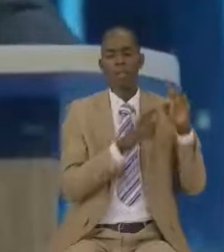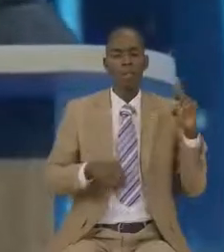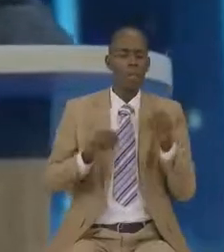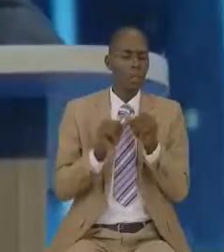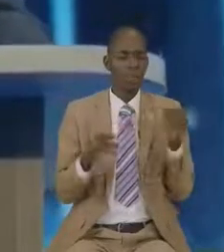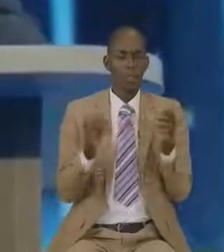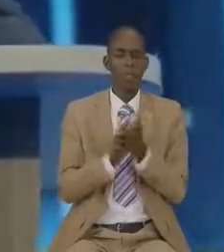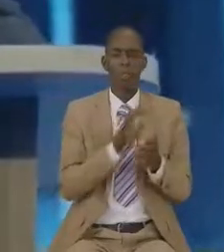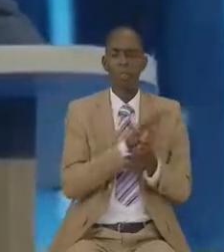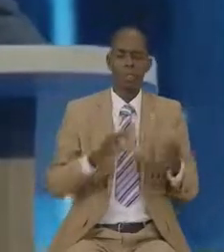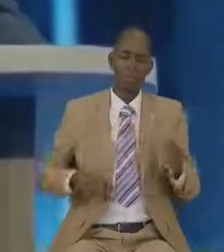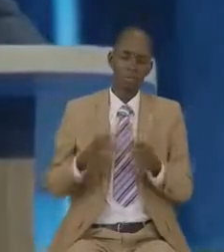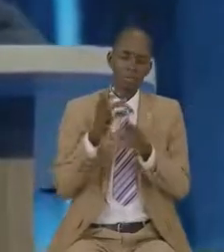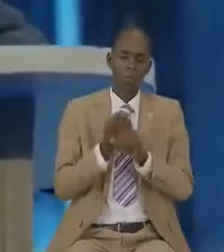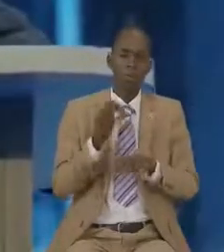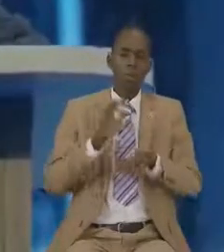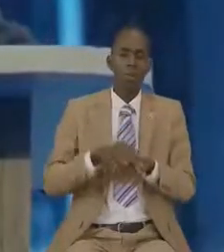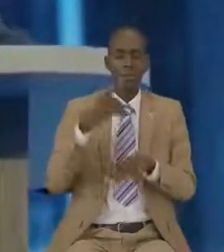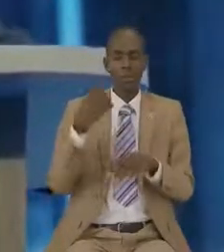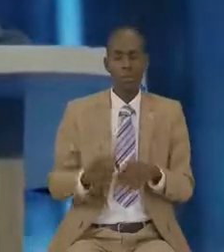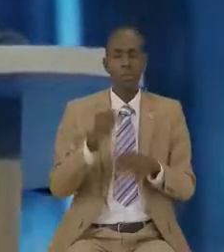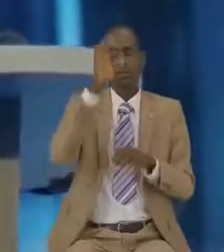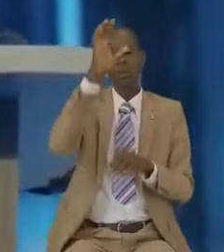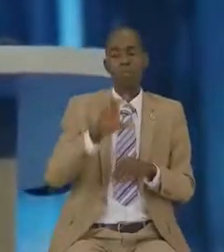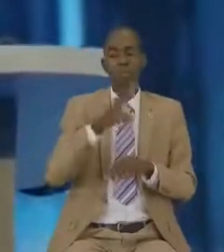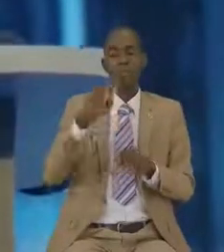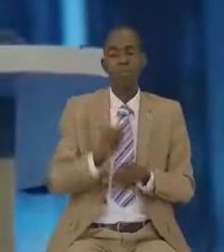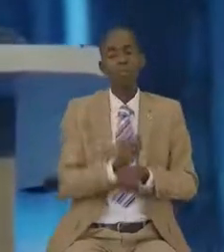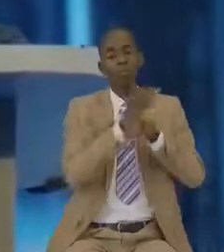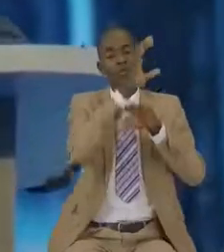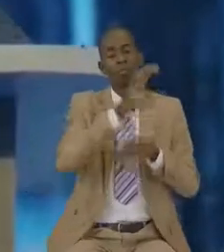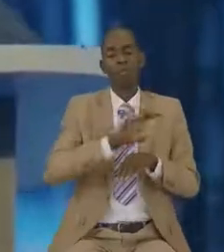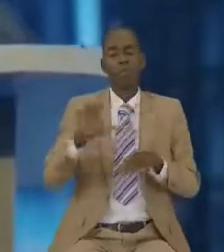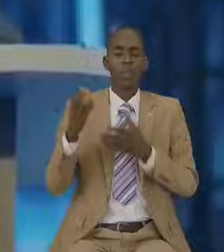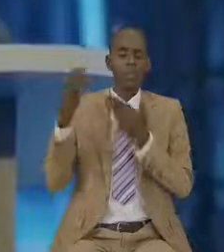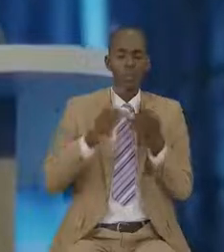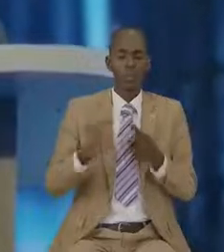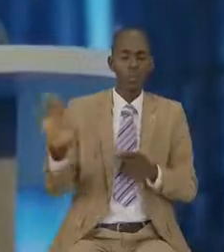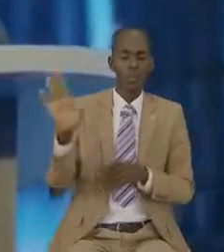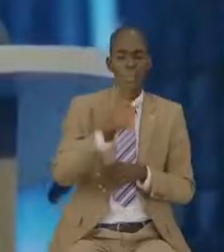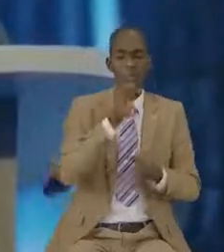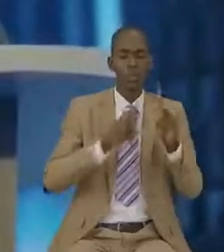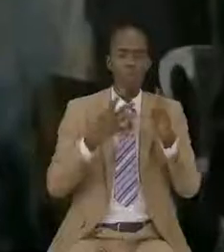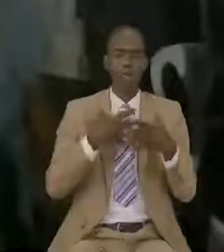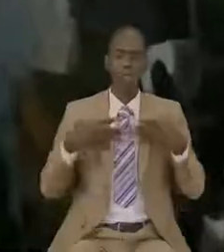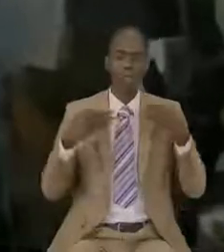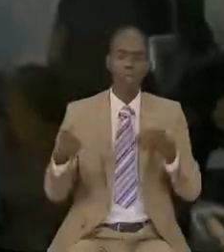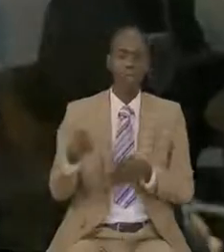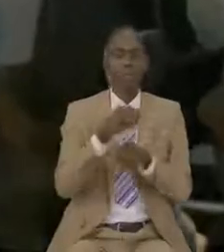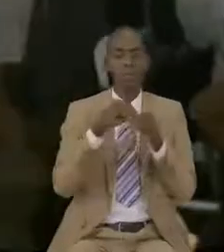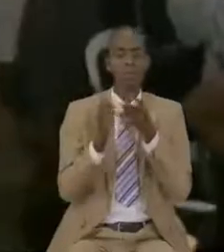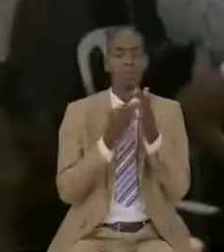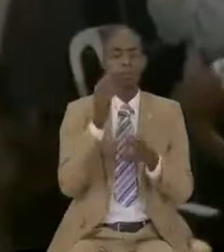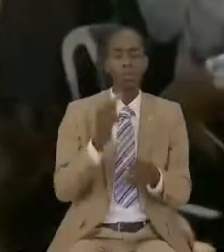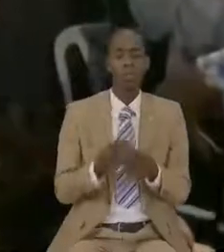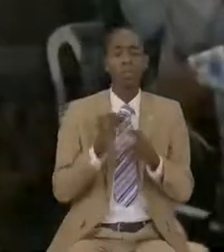acquis sur la croix du calvaire, apporte-le à ton peuple et guéris-les au nom de Jésus. Je prie,